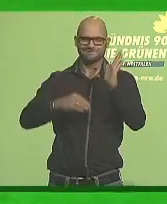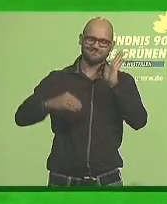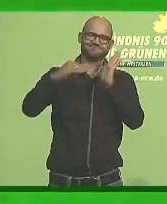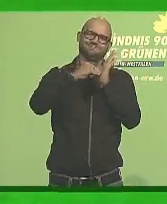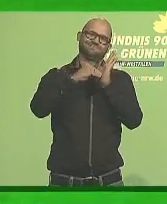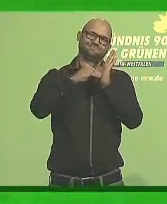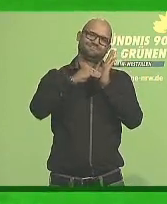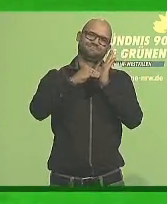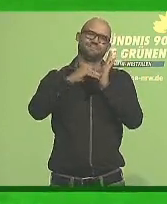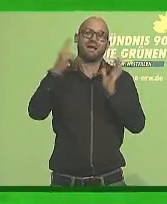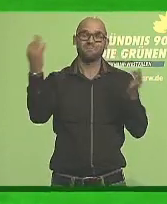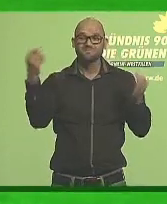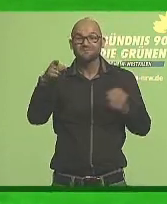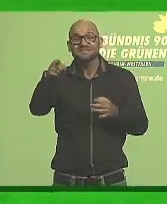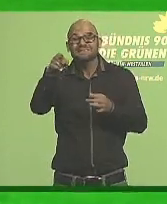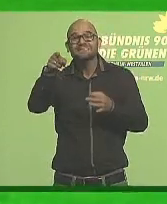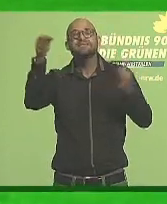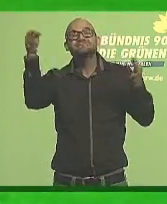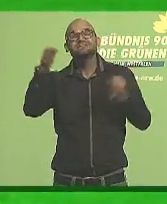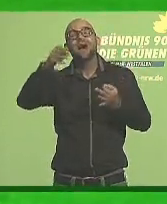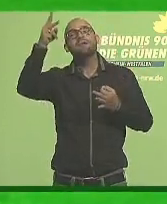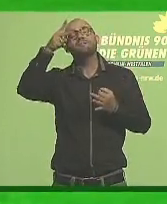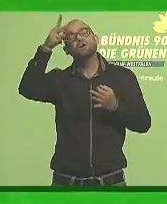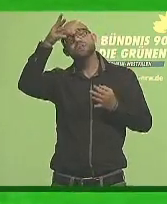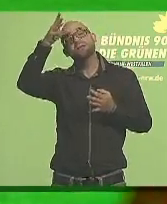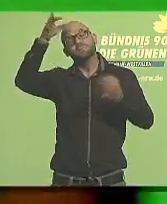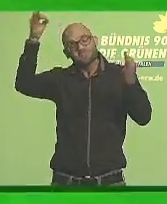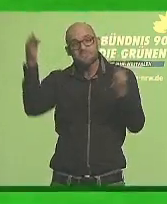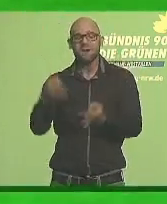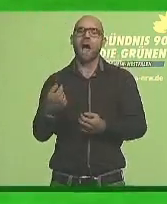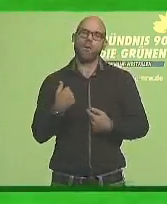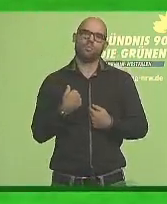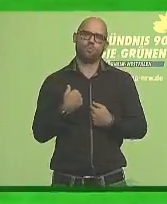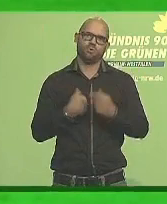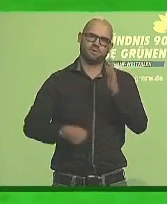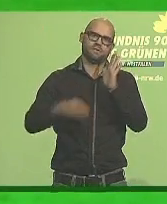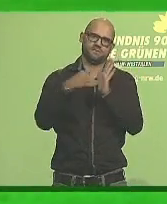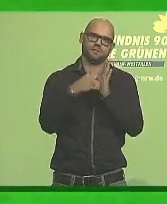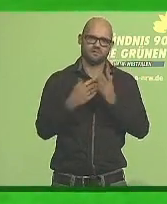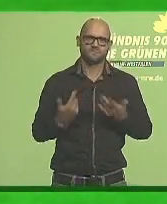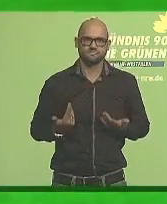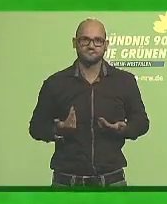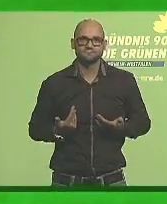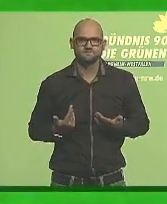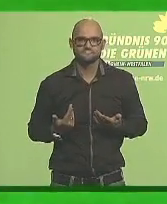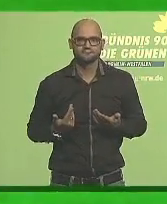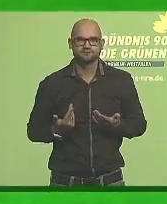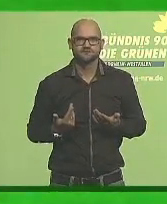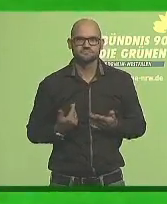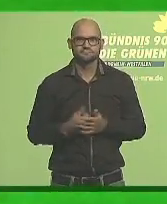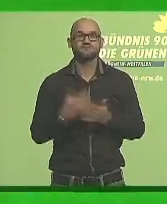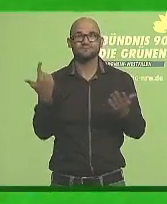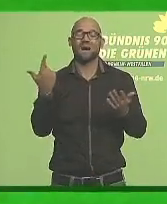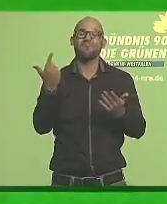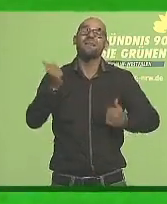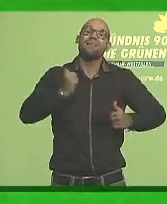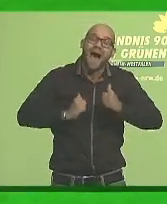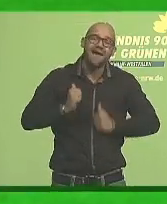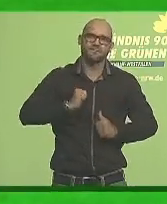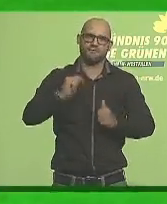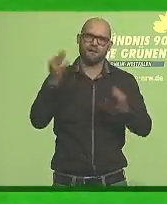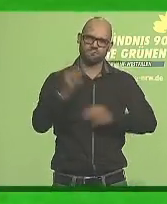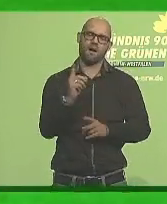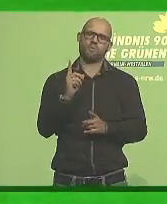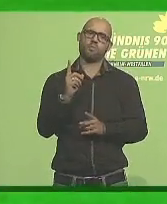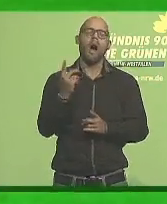diesen Sachverstand können wir unter grünen Aspekten leider auch in Zukunft noch gebrauchen.